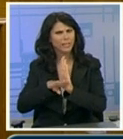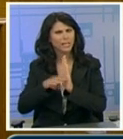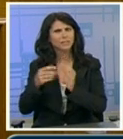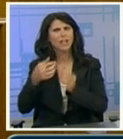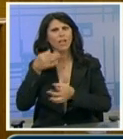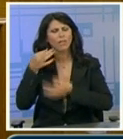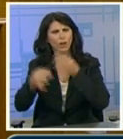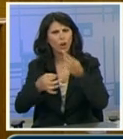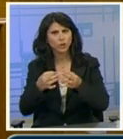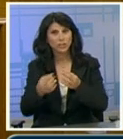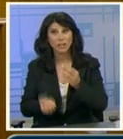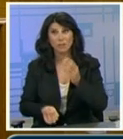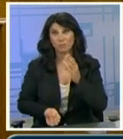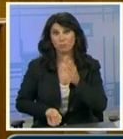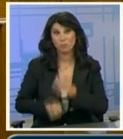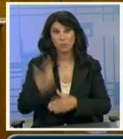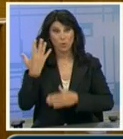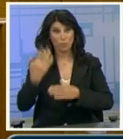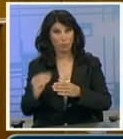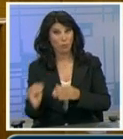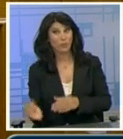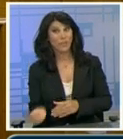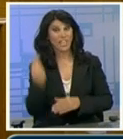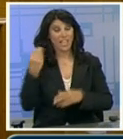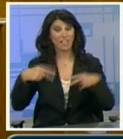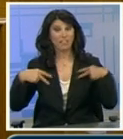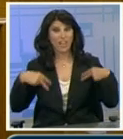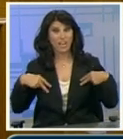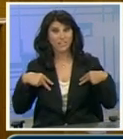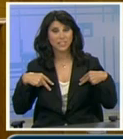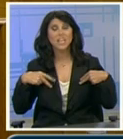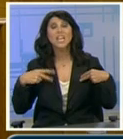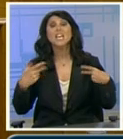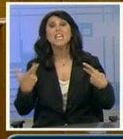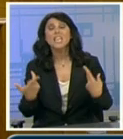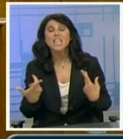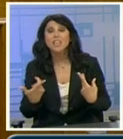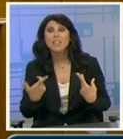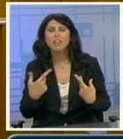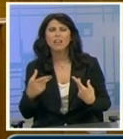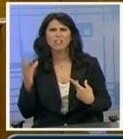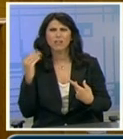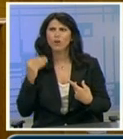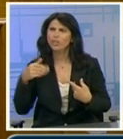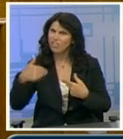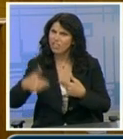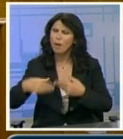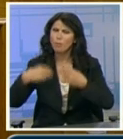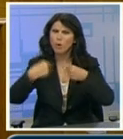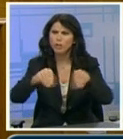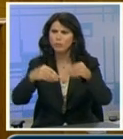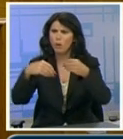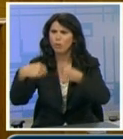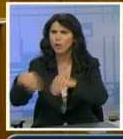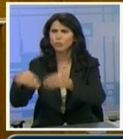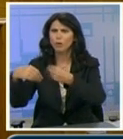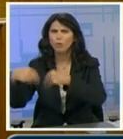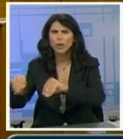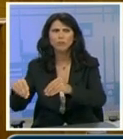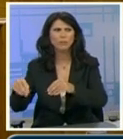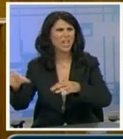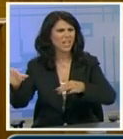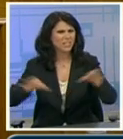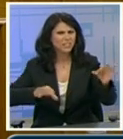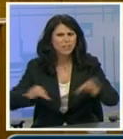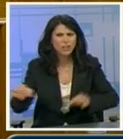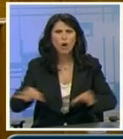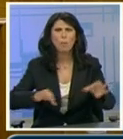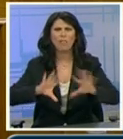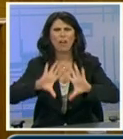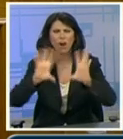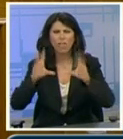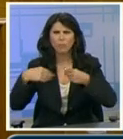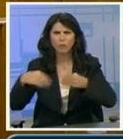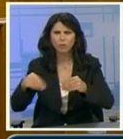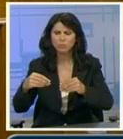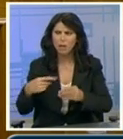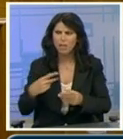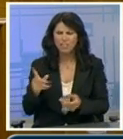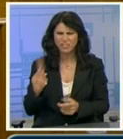κυβέρνησης ή αγγελτήριο πωλήσεων γης και ακινήτων. Αν άκουγα την